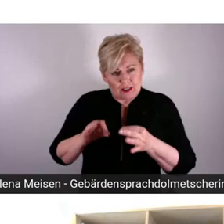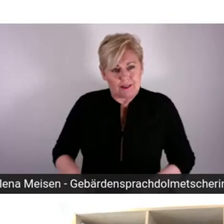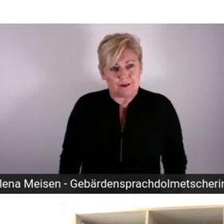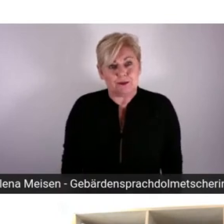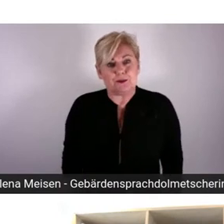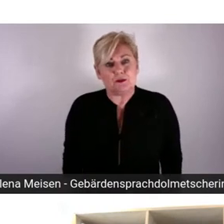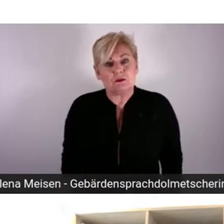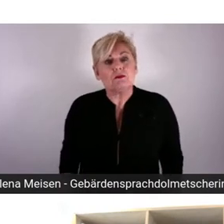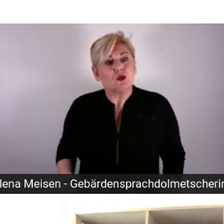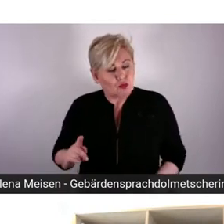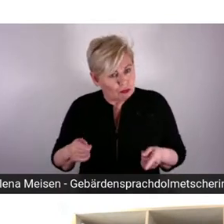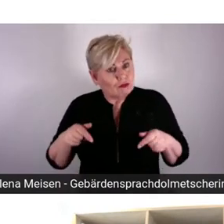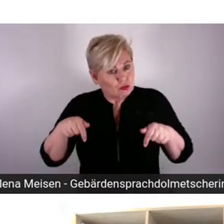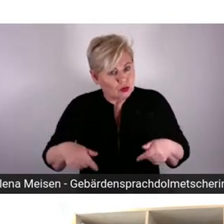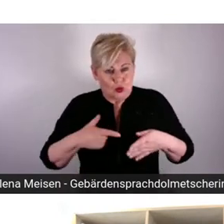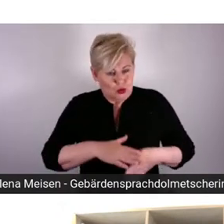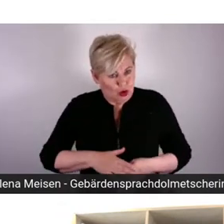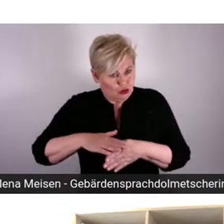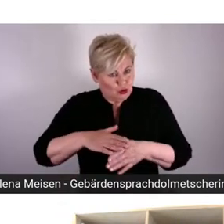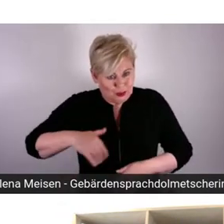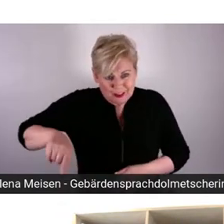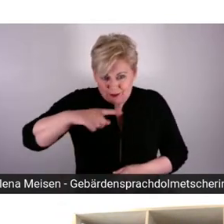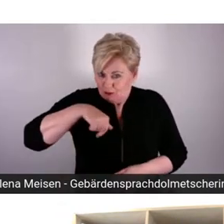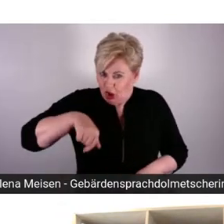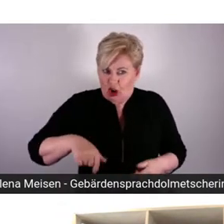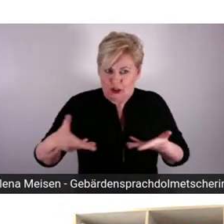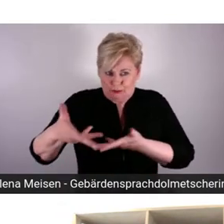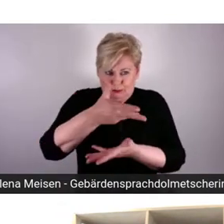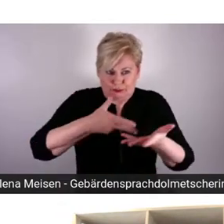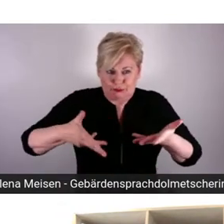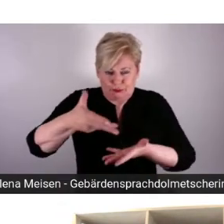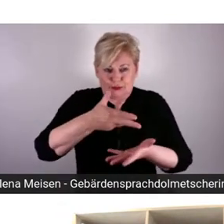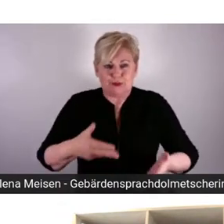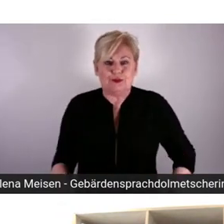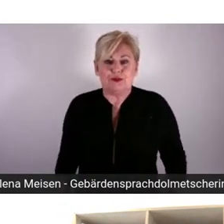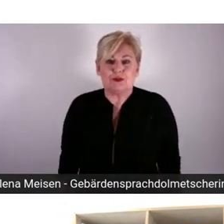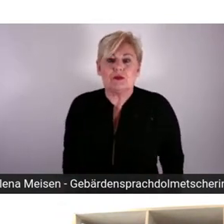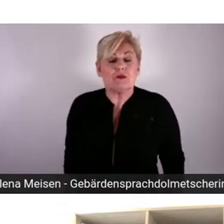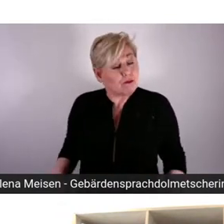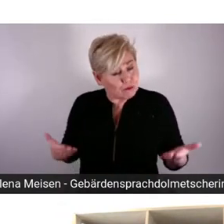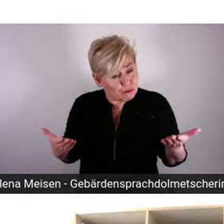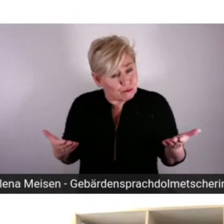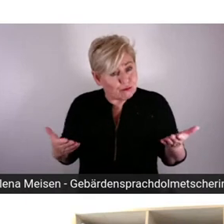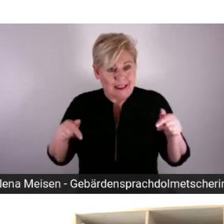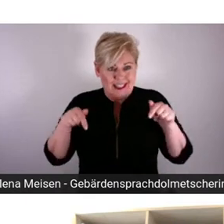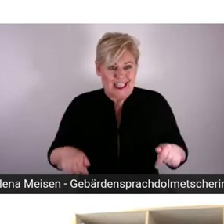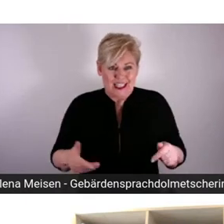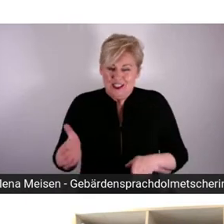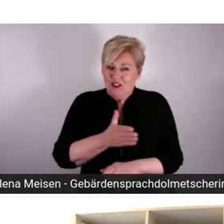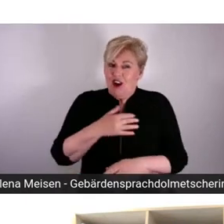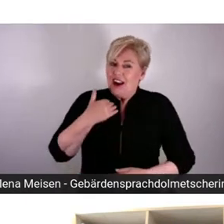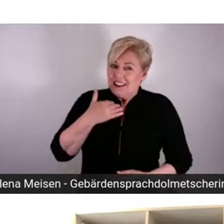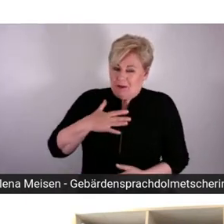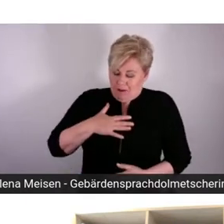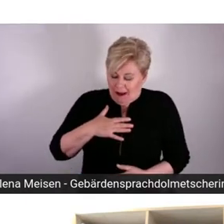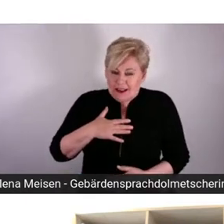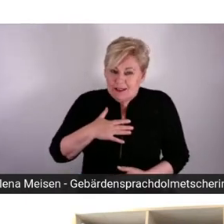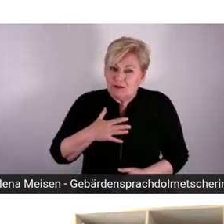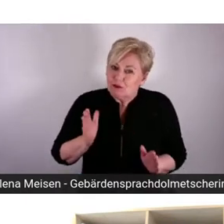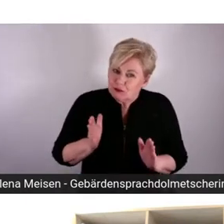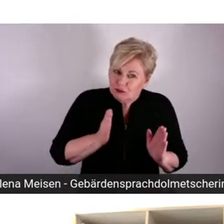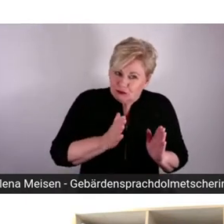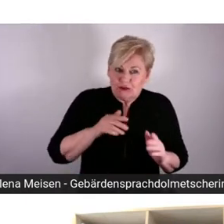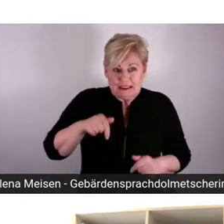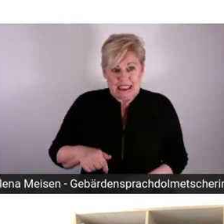Gebärdensprachdolmetscherin und unterstützt uns heute hier in der Runde. So viel der Vorrede von meiner Seite. Wir